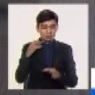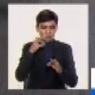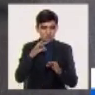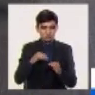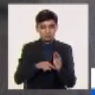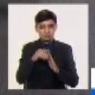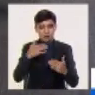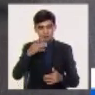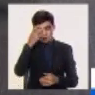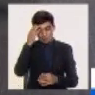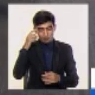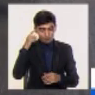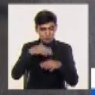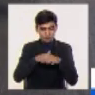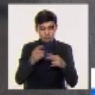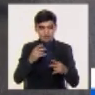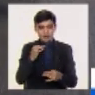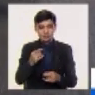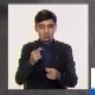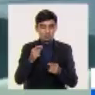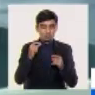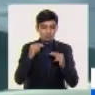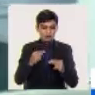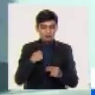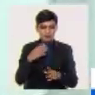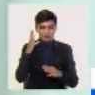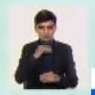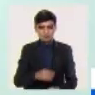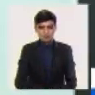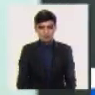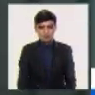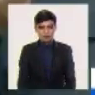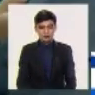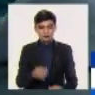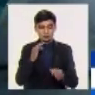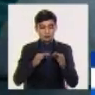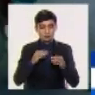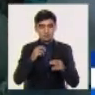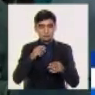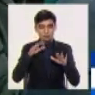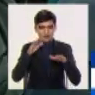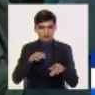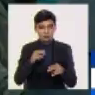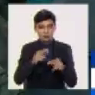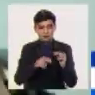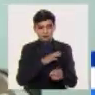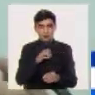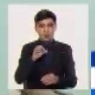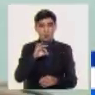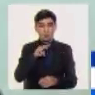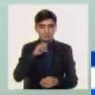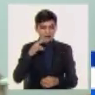не засохли. Зарабатывать деньги честным путем я сумею. Заседание проходило в Алмалинском районном суде в